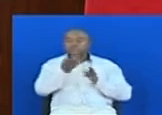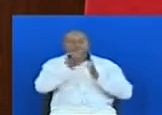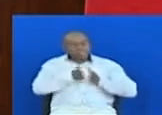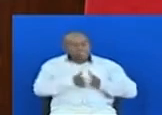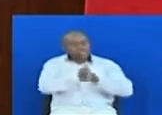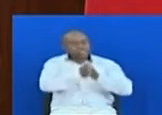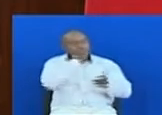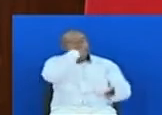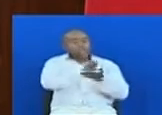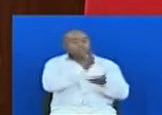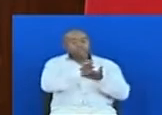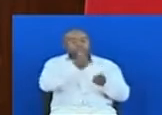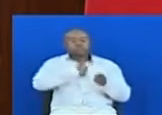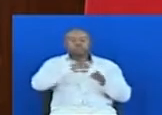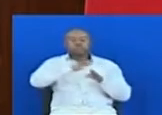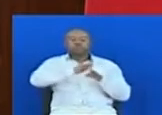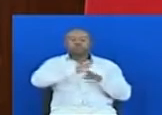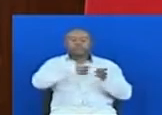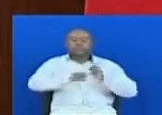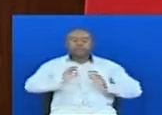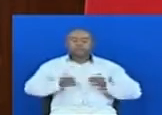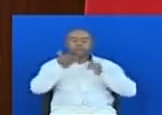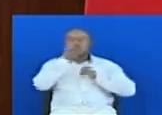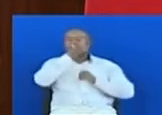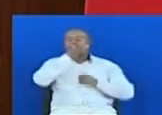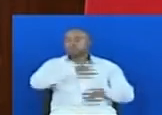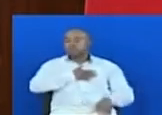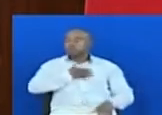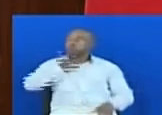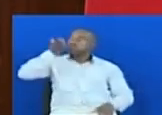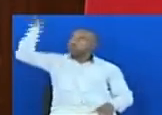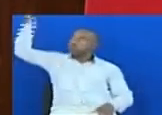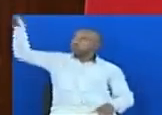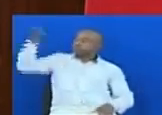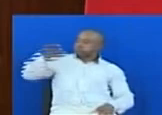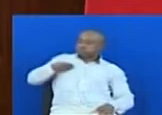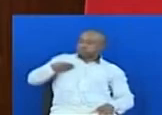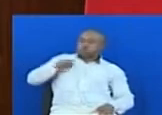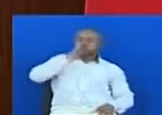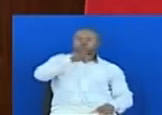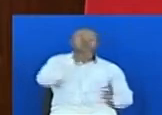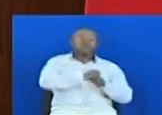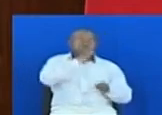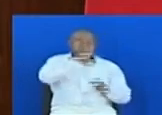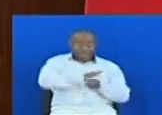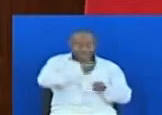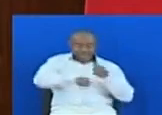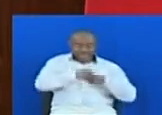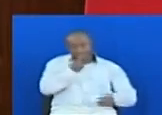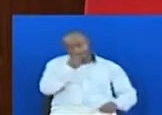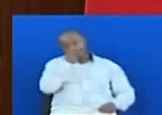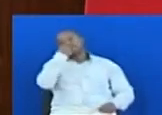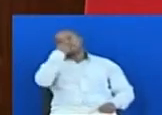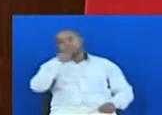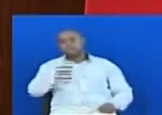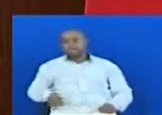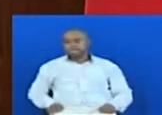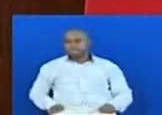sahihi tunazozichukua za maisha yetu. Mwenyezi Mungu ametujalia, tuna vitu vingi vya kujivunia. Leo hii